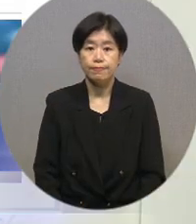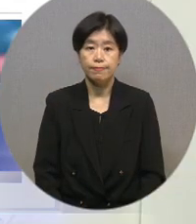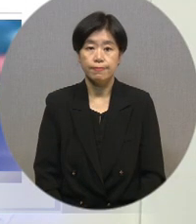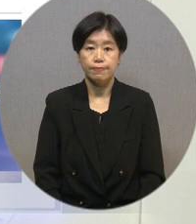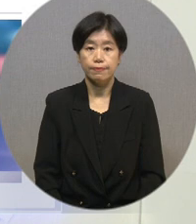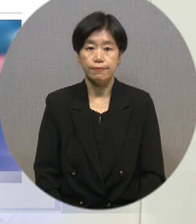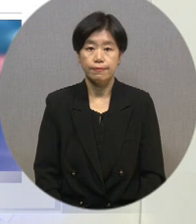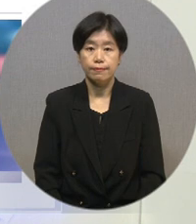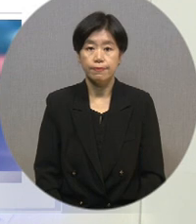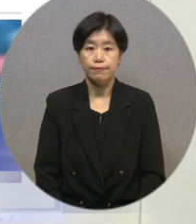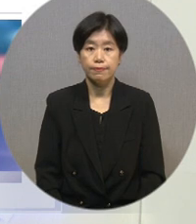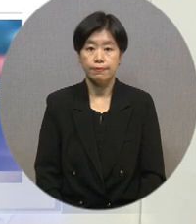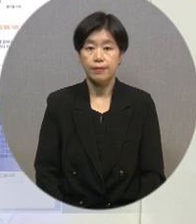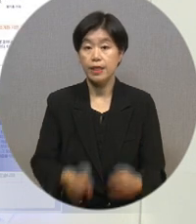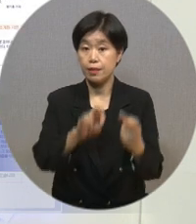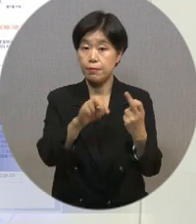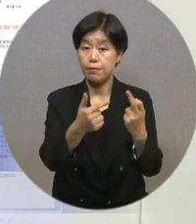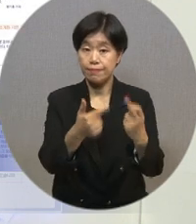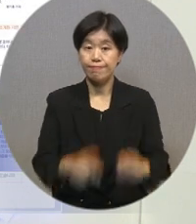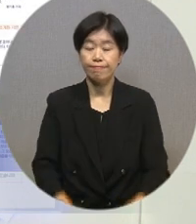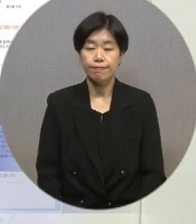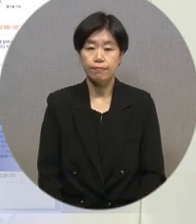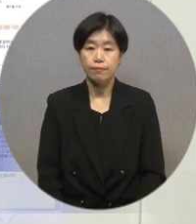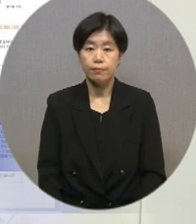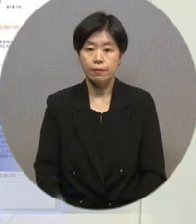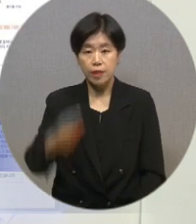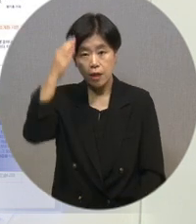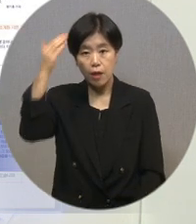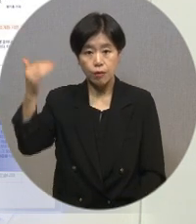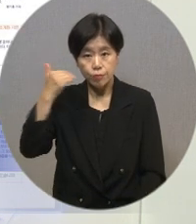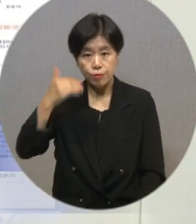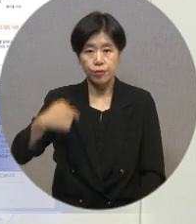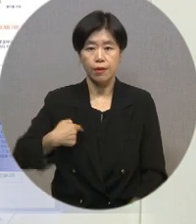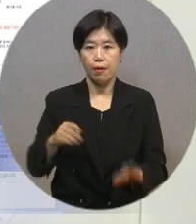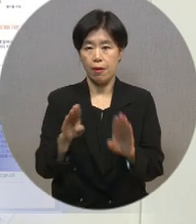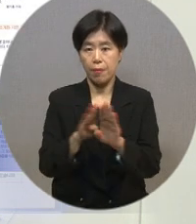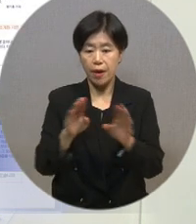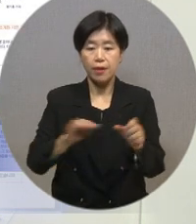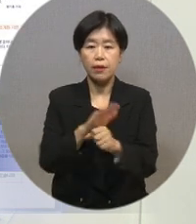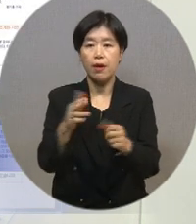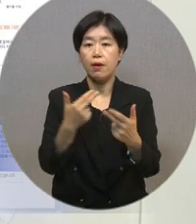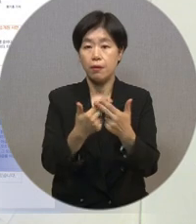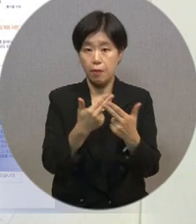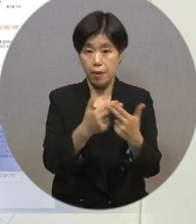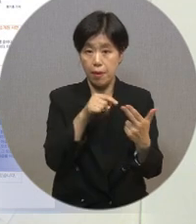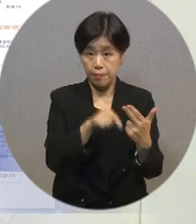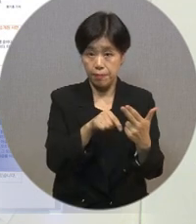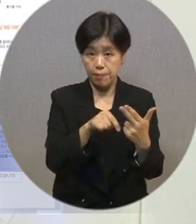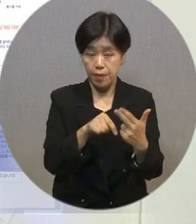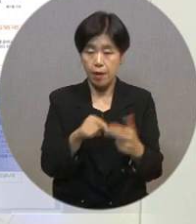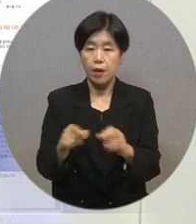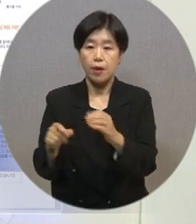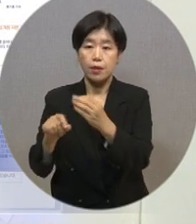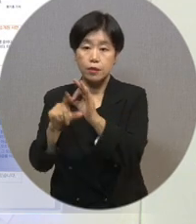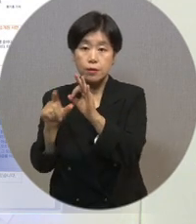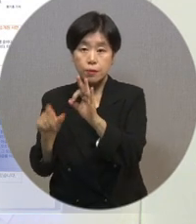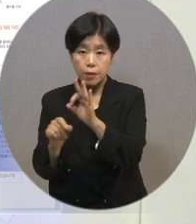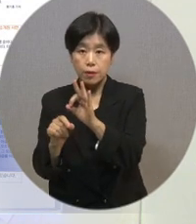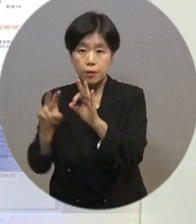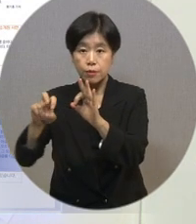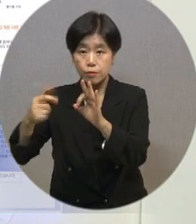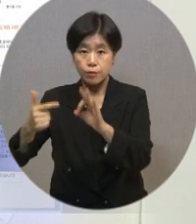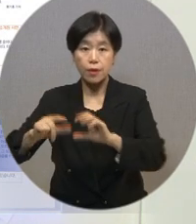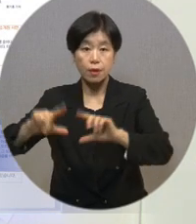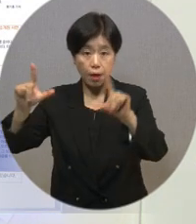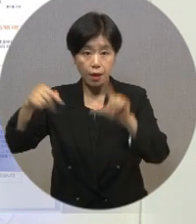예정입니다 다음은 12년입니다 아 한국 자페인 사랑 협회는 다음 달 26일 상암 월드컵